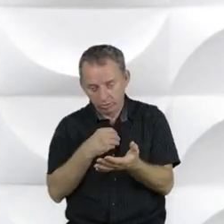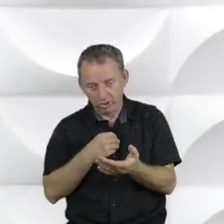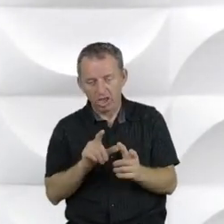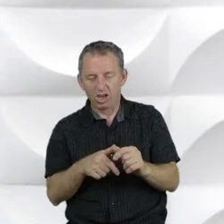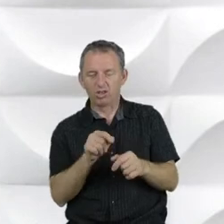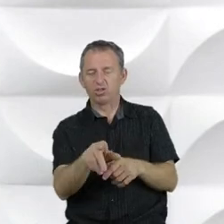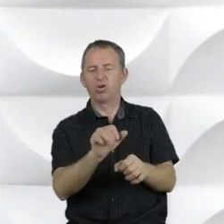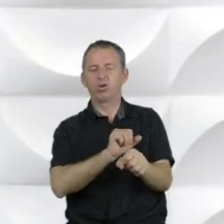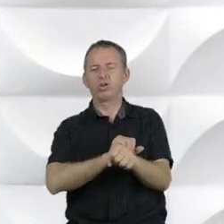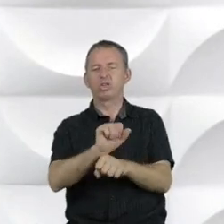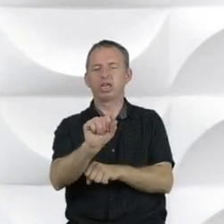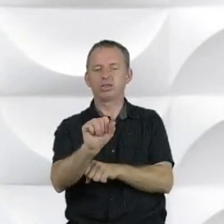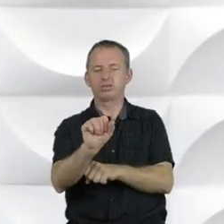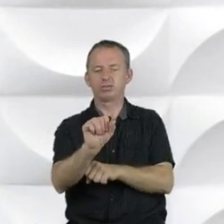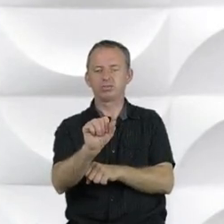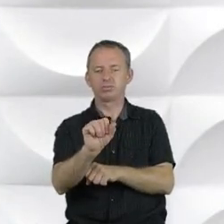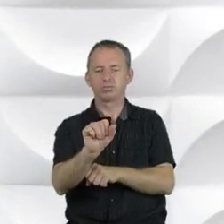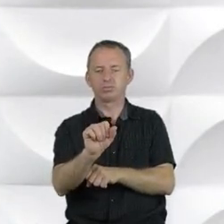jest